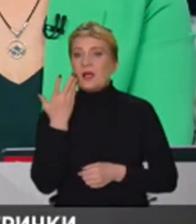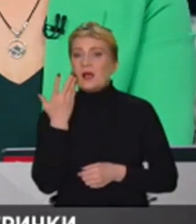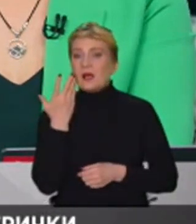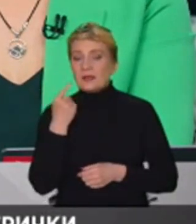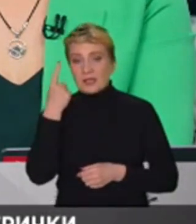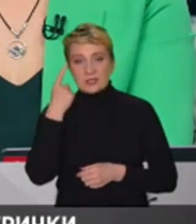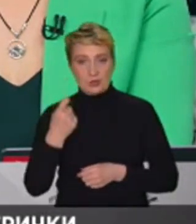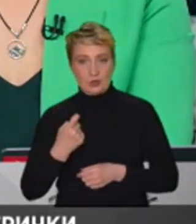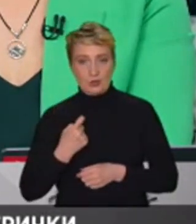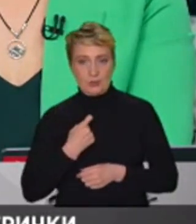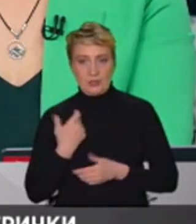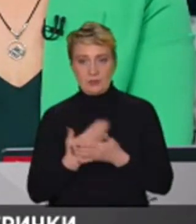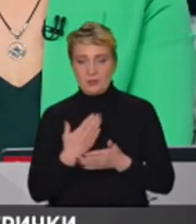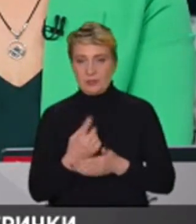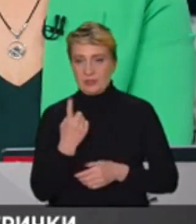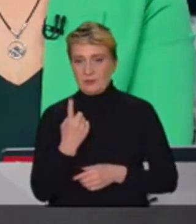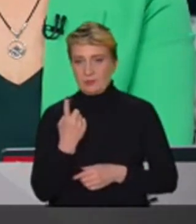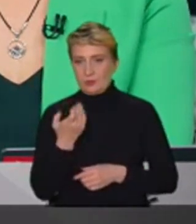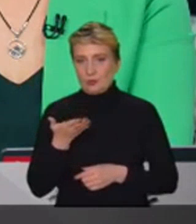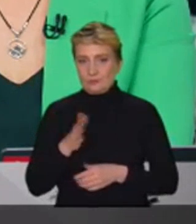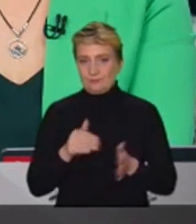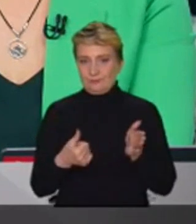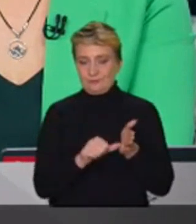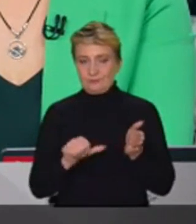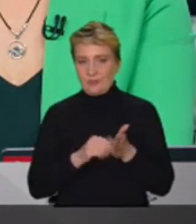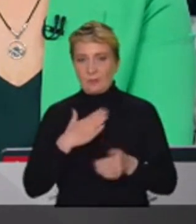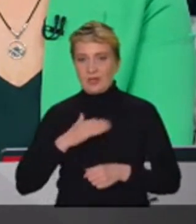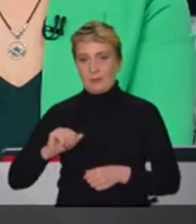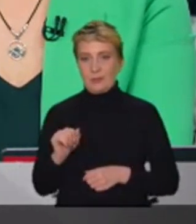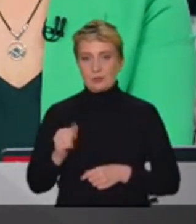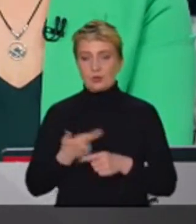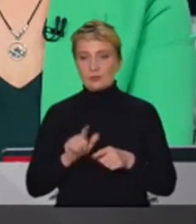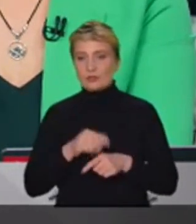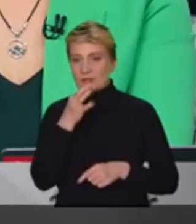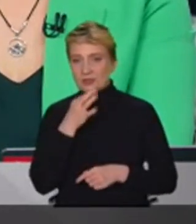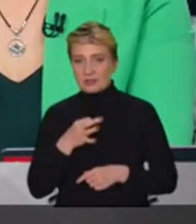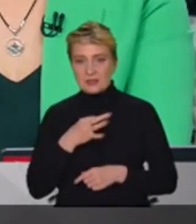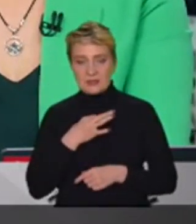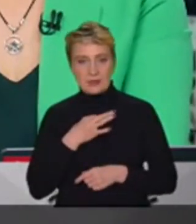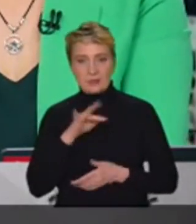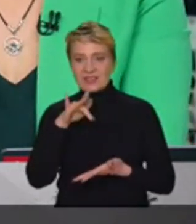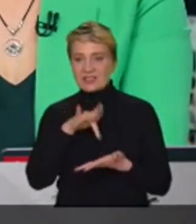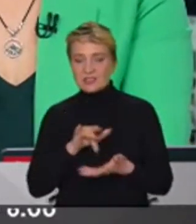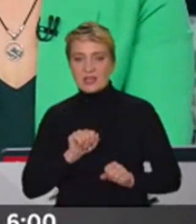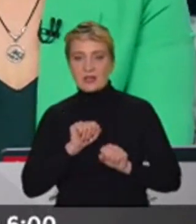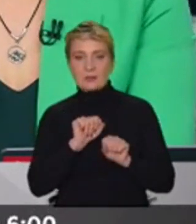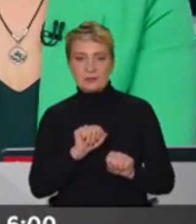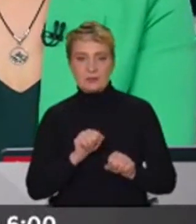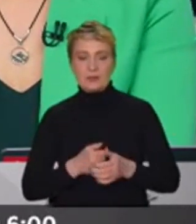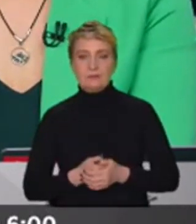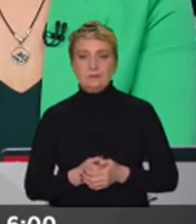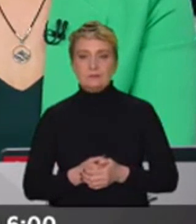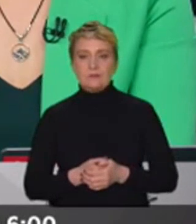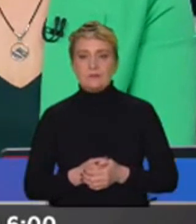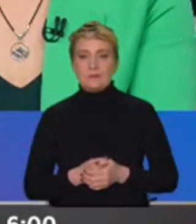сообщений достигло около 100, моя подруга Настя сказала, что это уже, мы, конечно, не тероборона, но мы какой-то теромный фанс. Поэтому